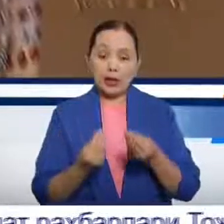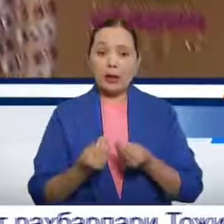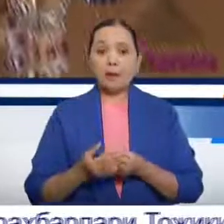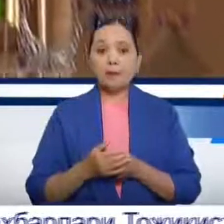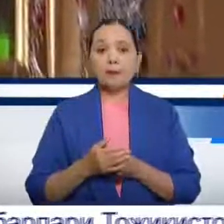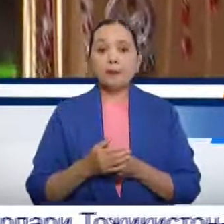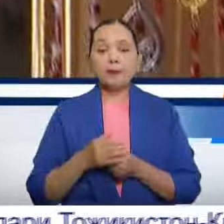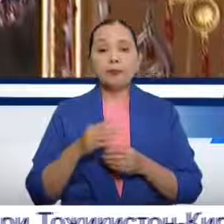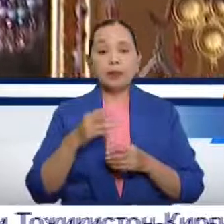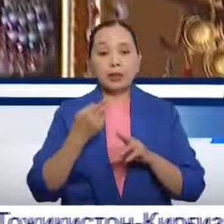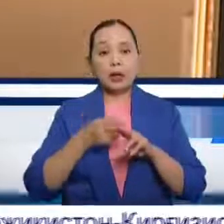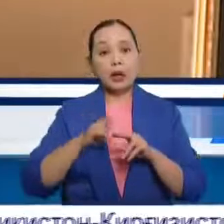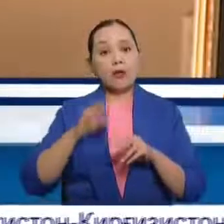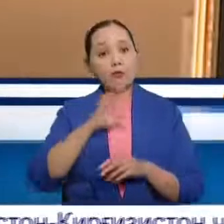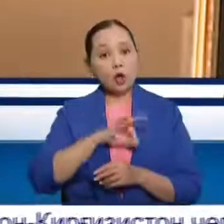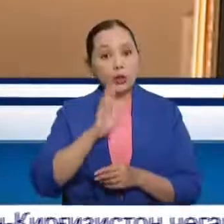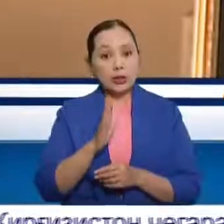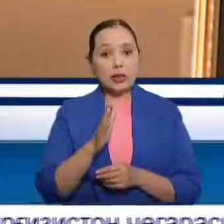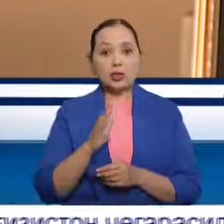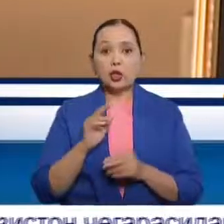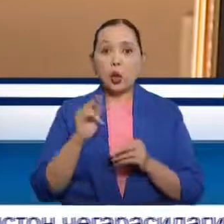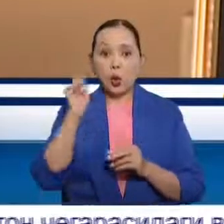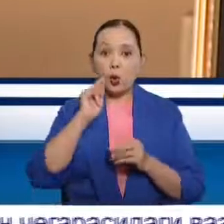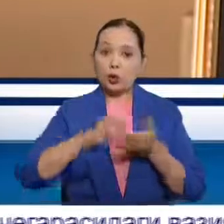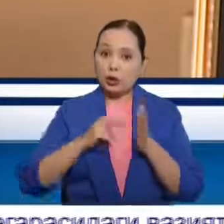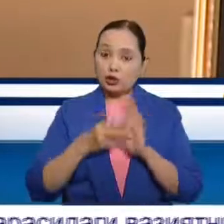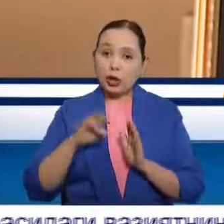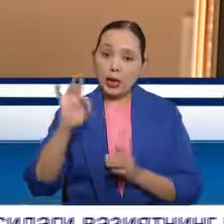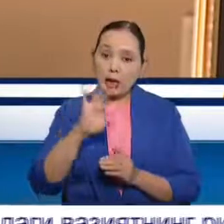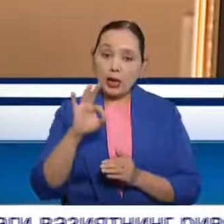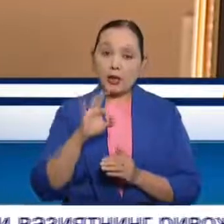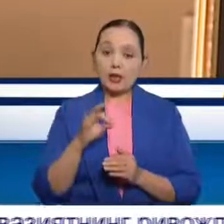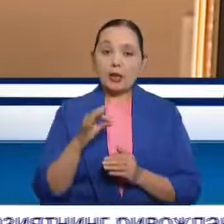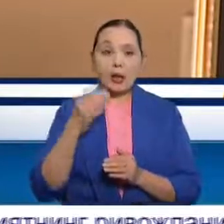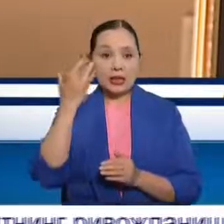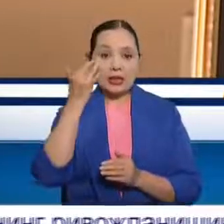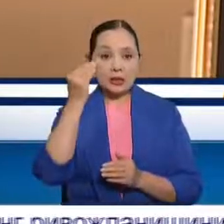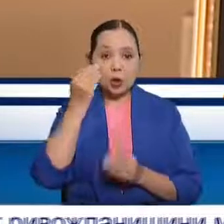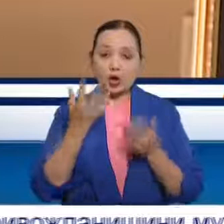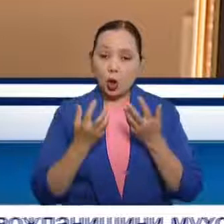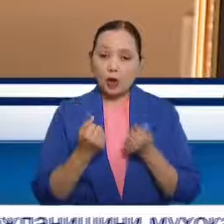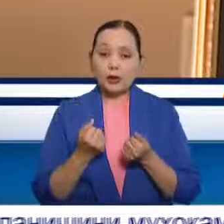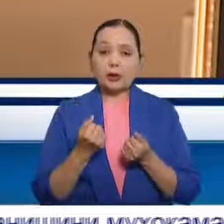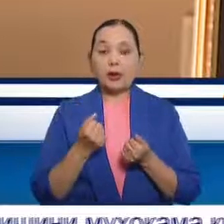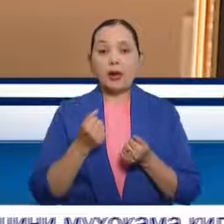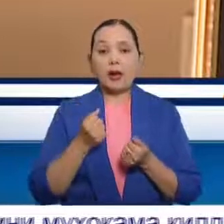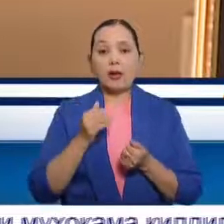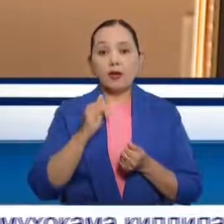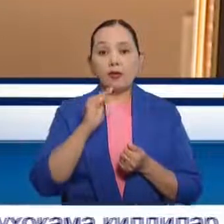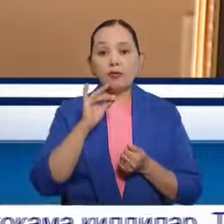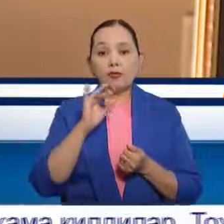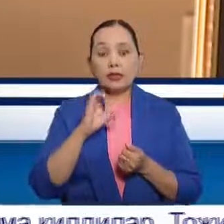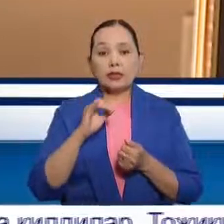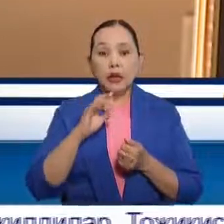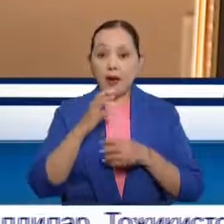Virtual laboratoriyalardan foydalanish, variativ o'quv rejalari haqida katta taassurot oldik. PISA xalqaro